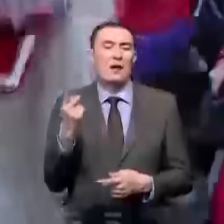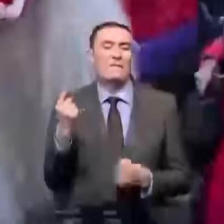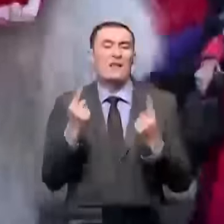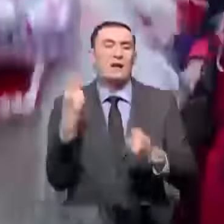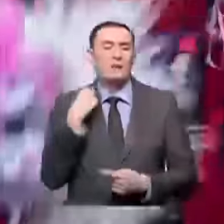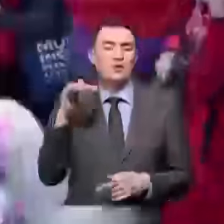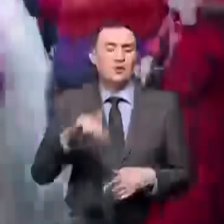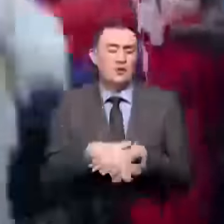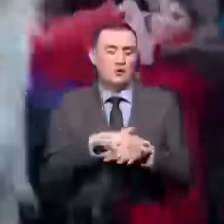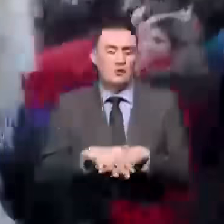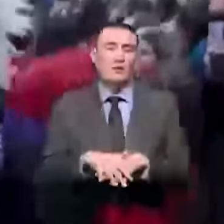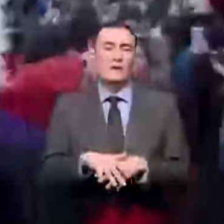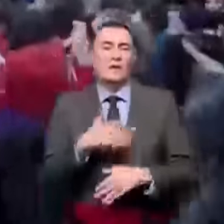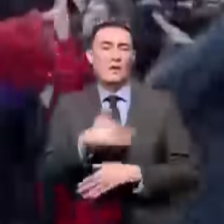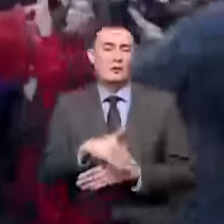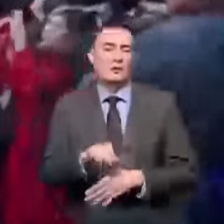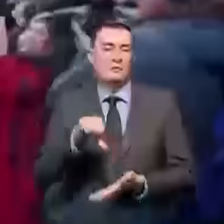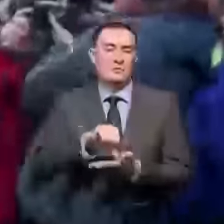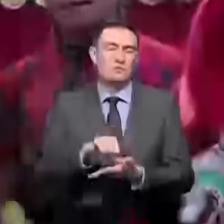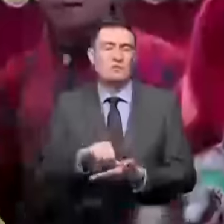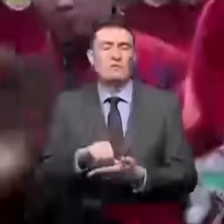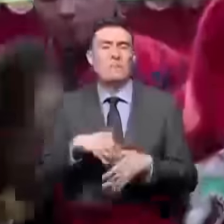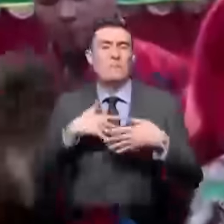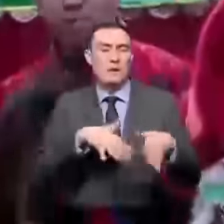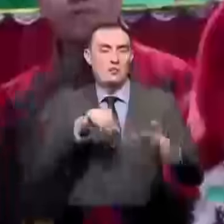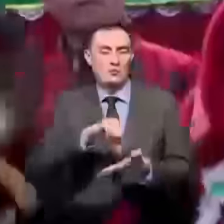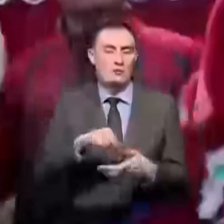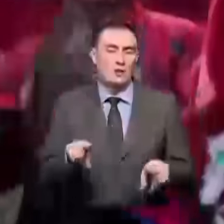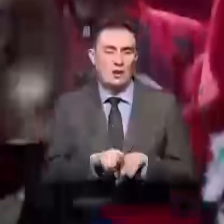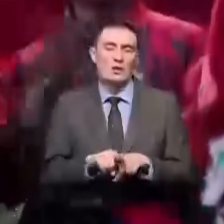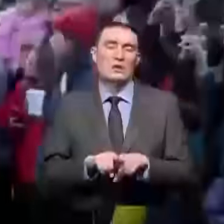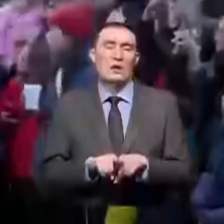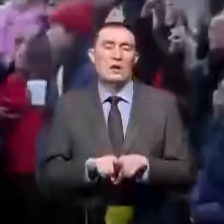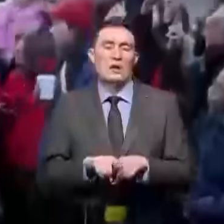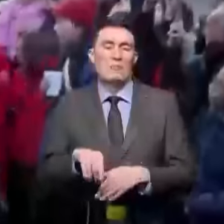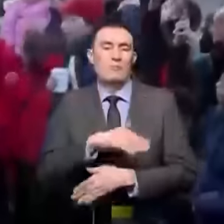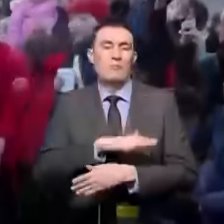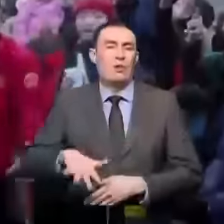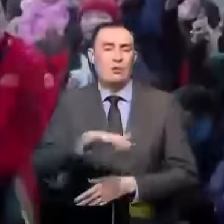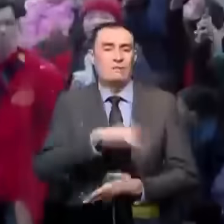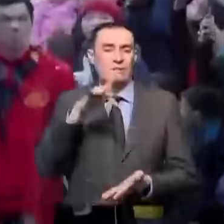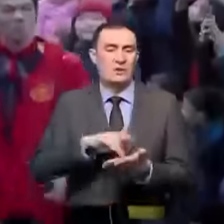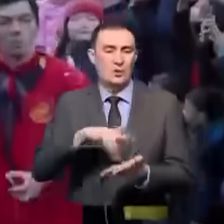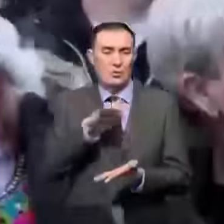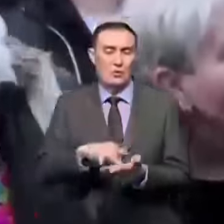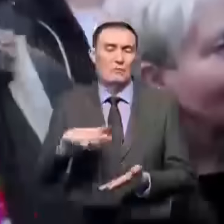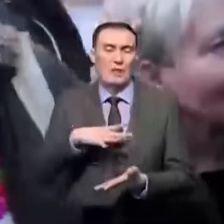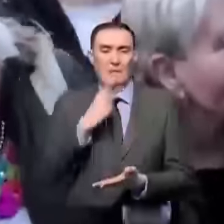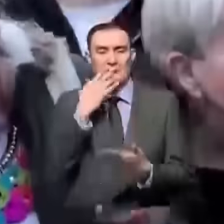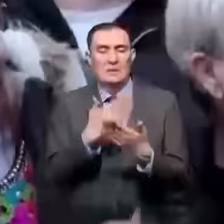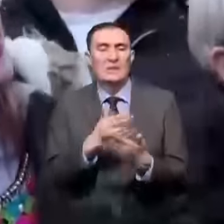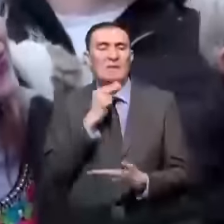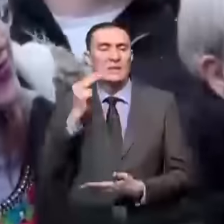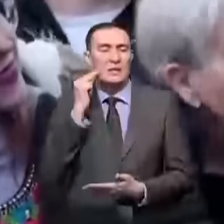Тысячи жителей Лондона вышли на улицы, чтобы принять участие в параде. Кроме того, на Трафальгарской площади в центре города состоялась